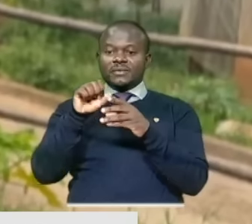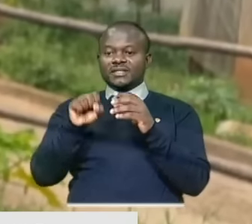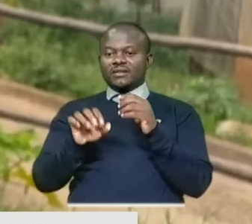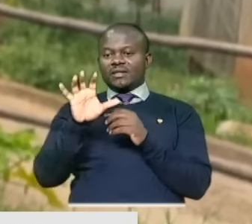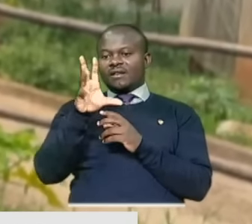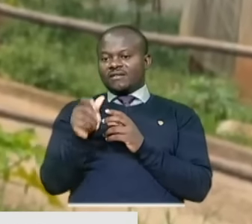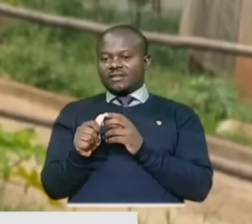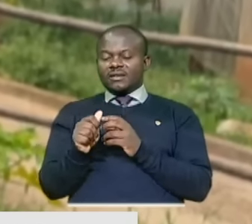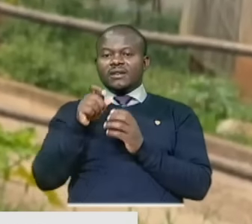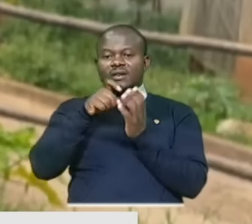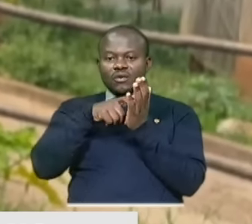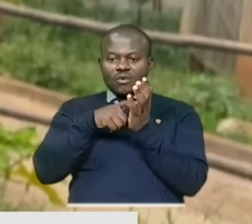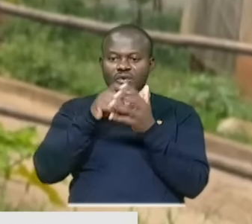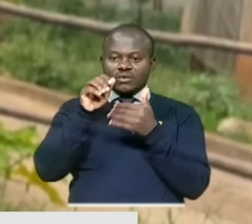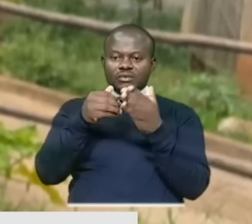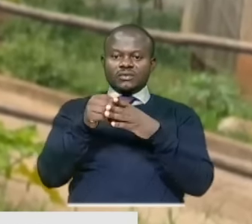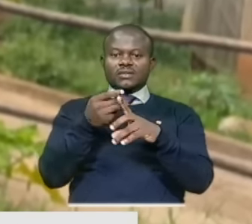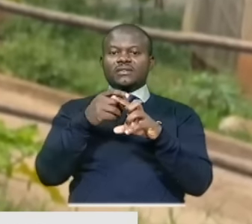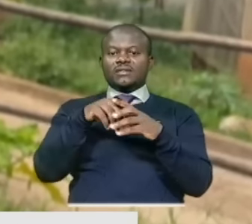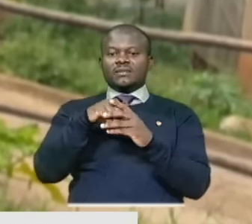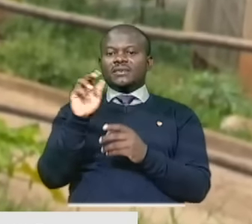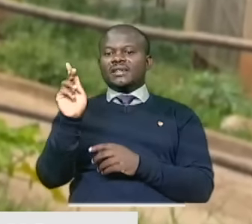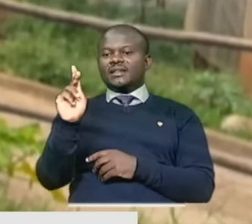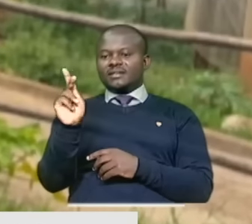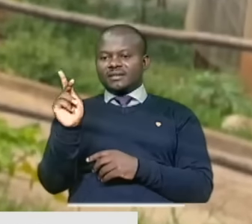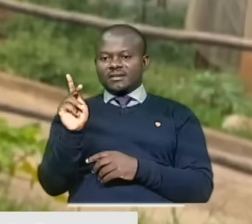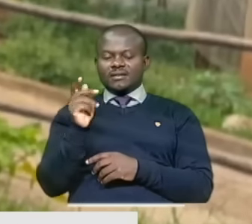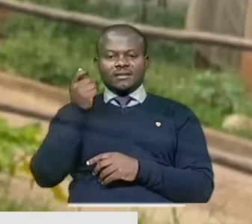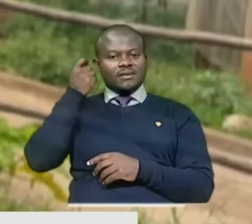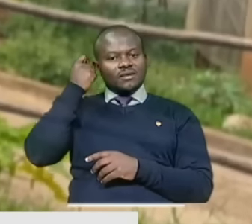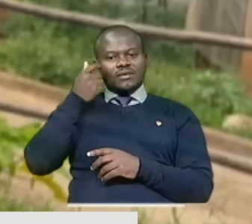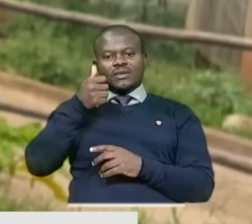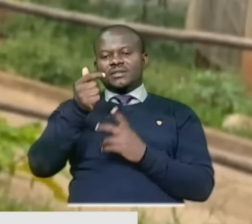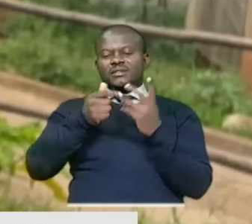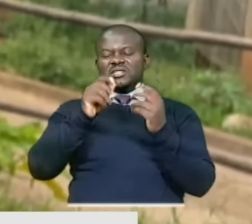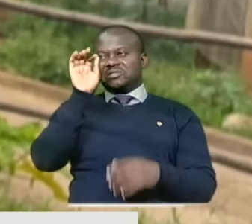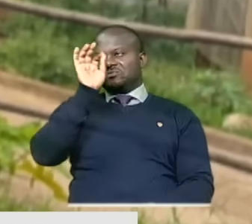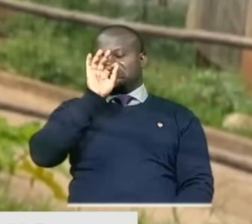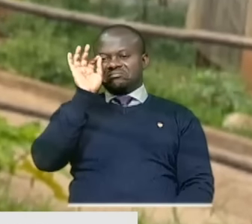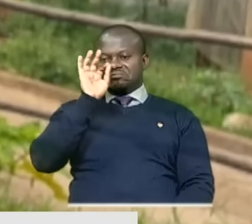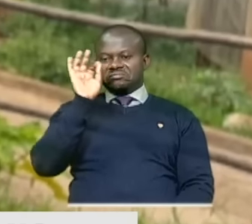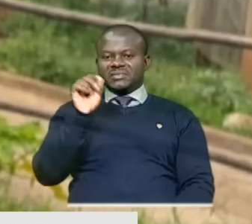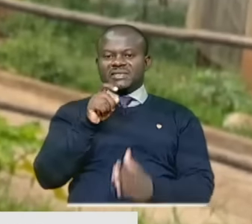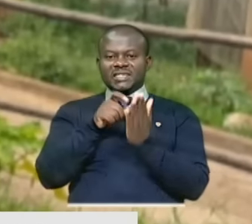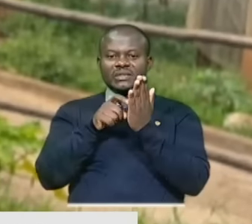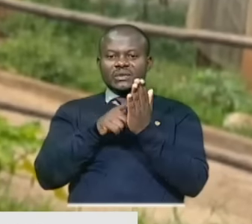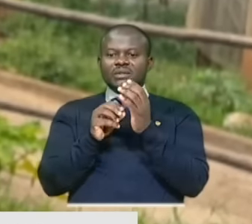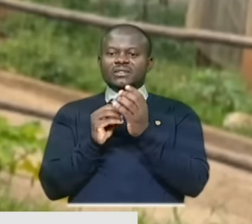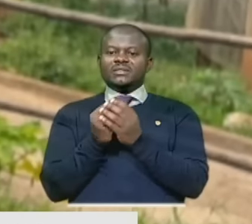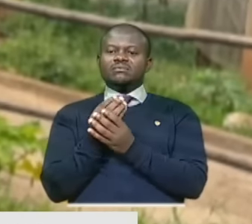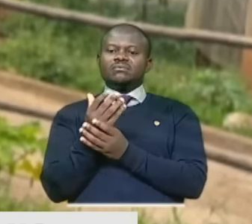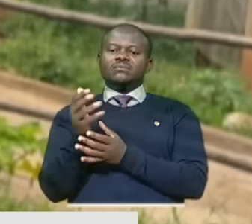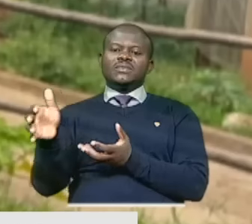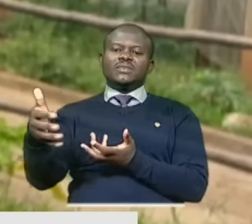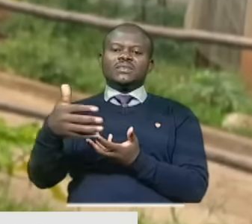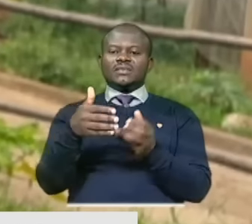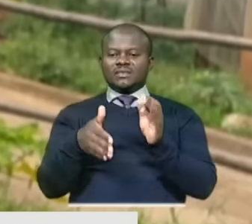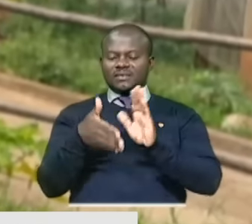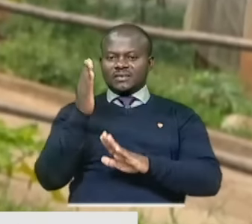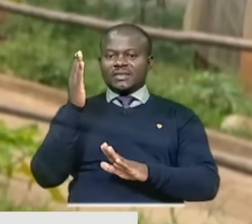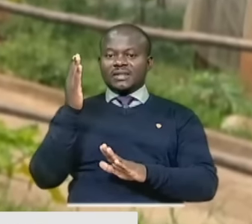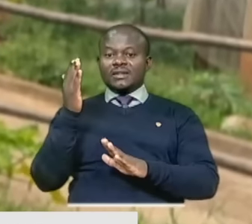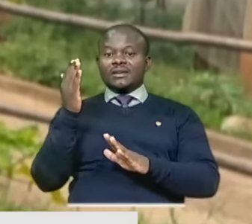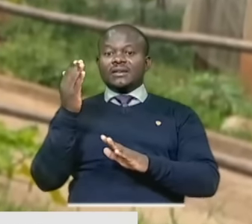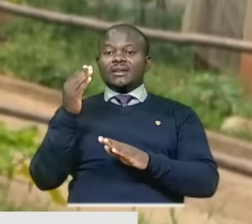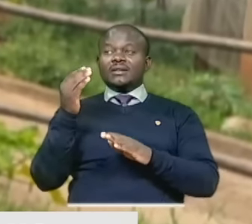zakiye abashyitsi zavuye muri Kenya, icyo ni ikintu kinatangaje. Inkoko ni ikintu cyera vuba n'urugero. Inkoko ikintu kiboneka mu